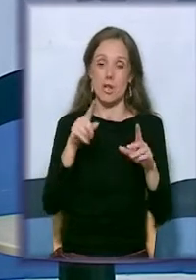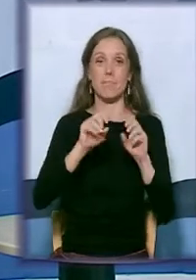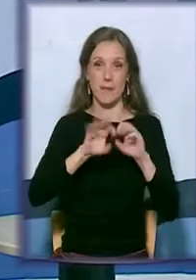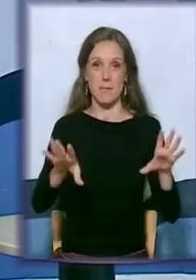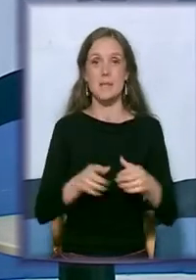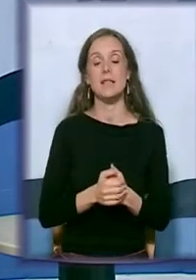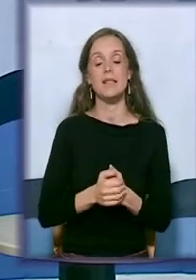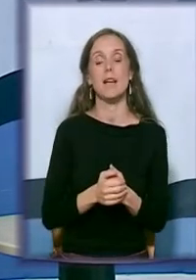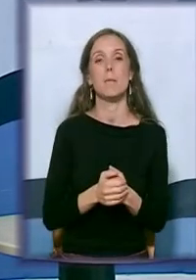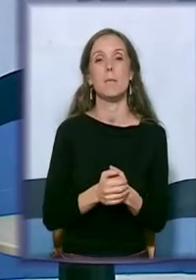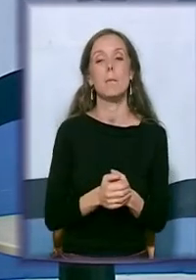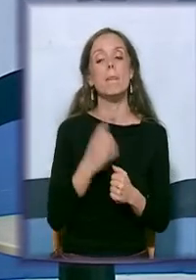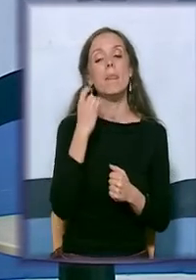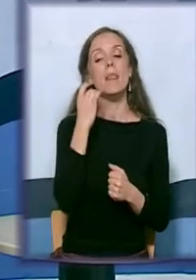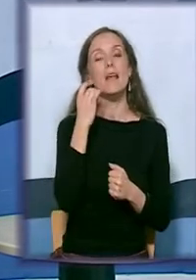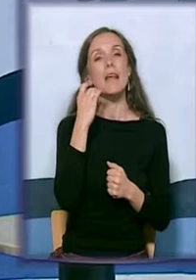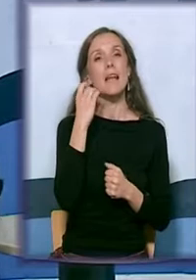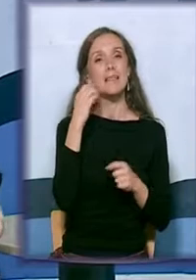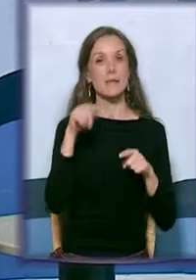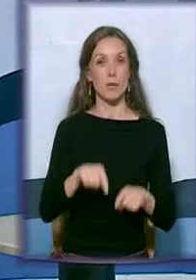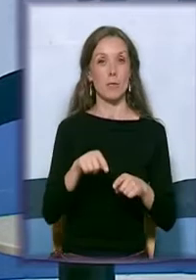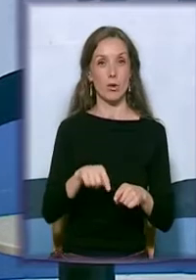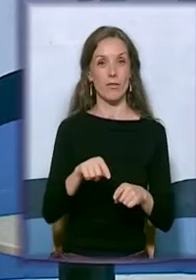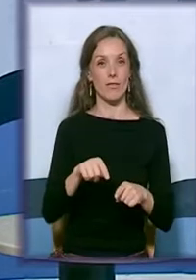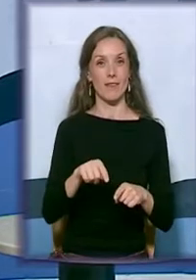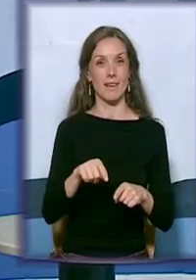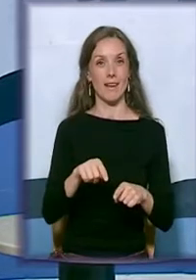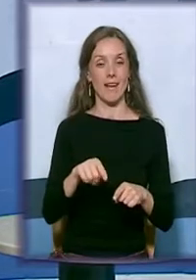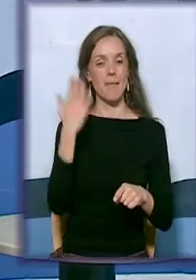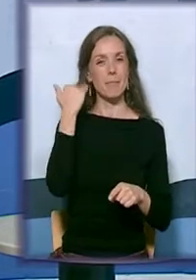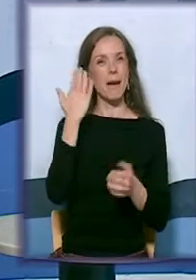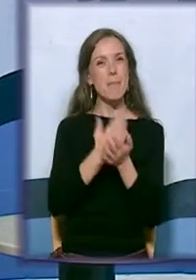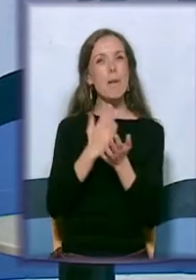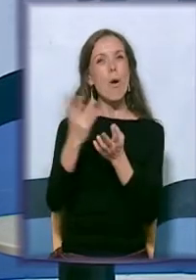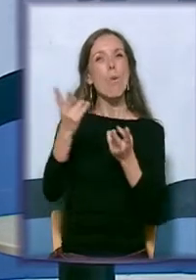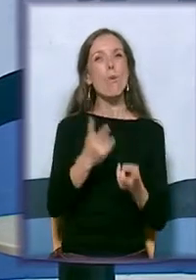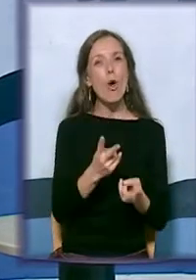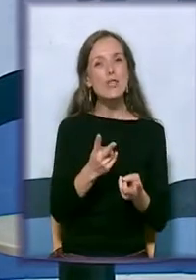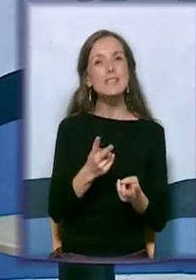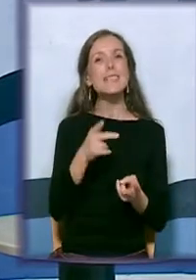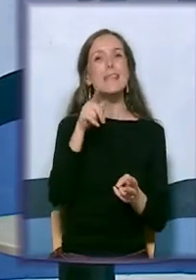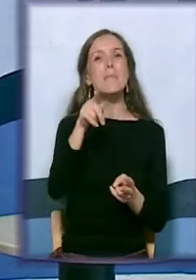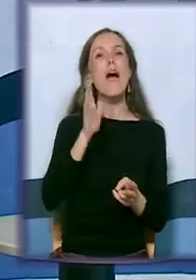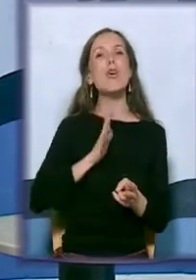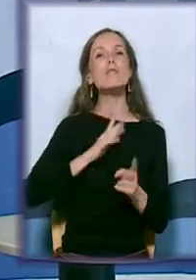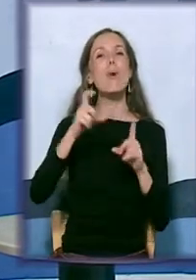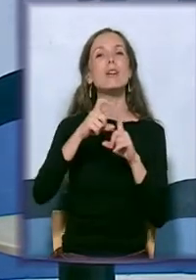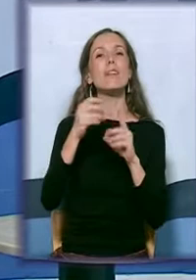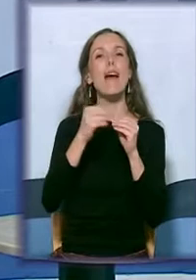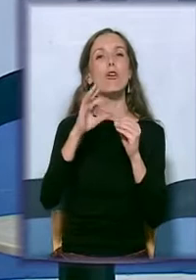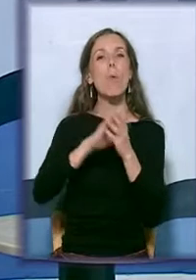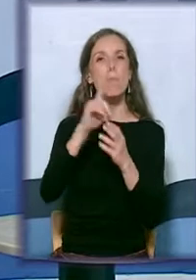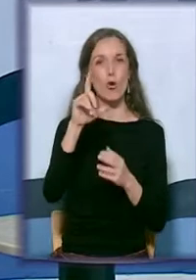sam ovde u gostima imala priliku da razgovaram sa gospodinom Darko Božićem, tada smo mi dali